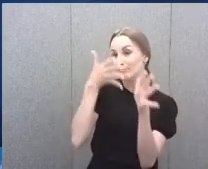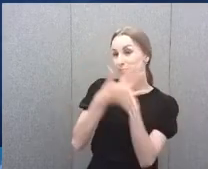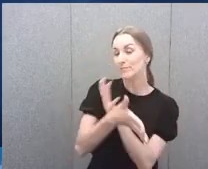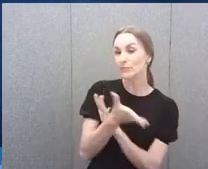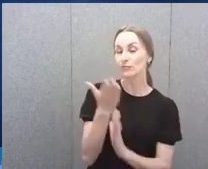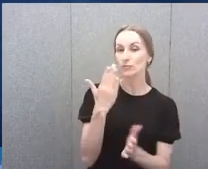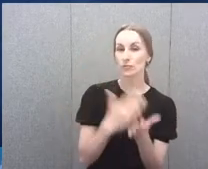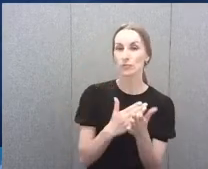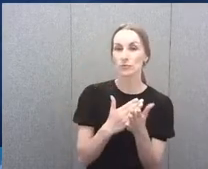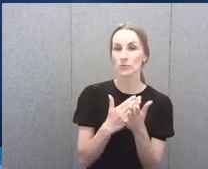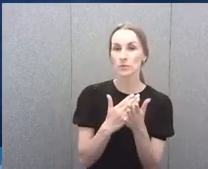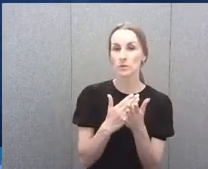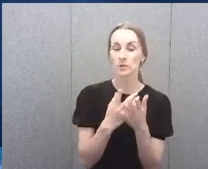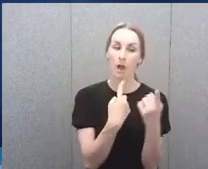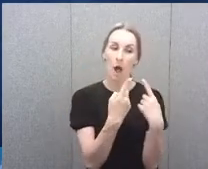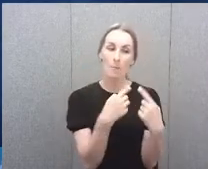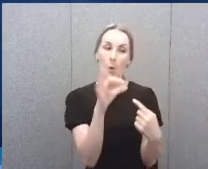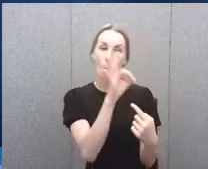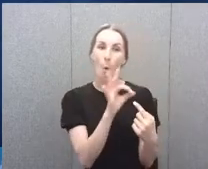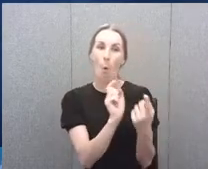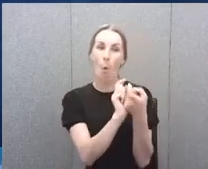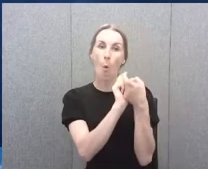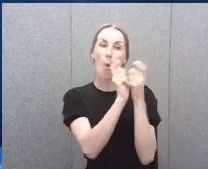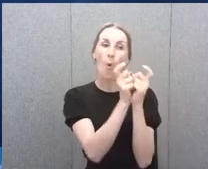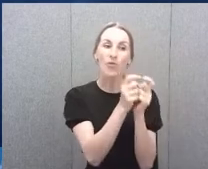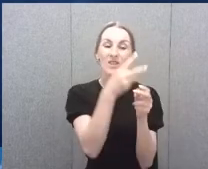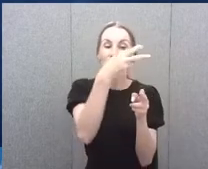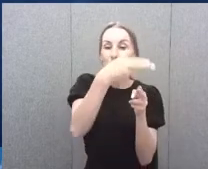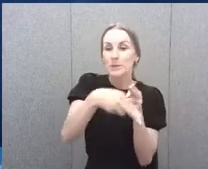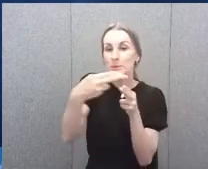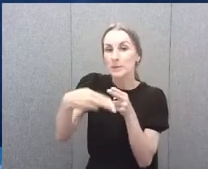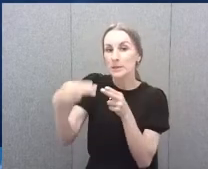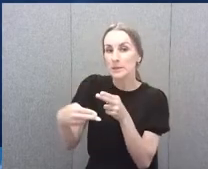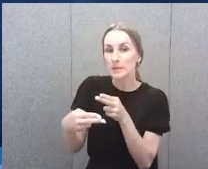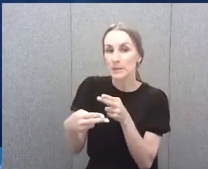Ну и в этом тоже есть определенный смысл. А сейчас, говоря о решении конфликтов,